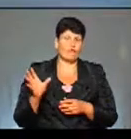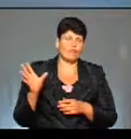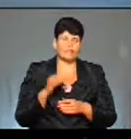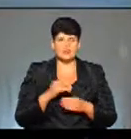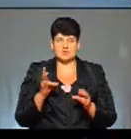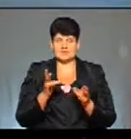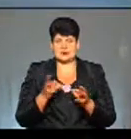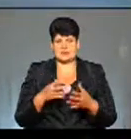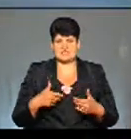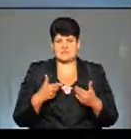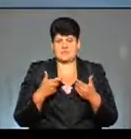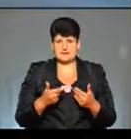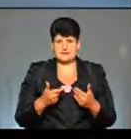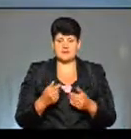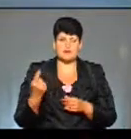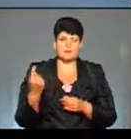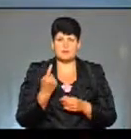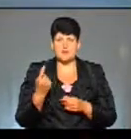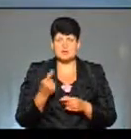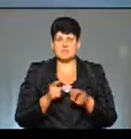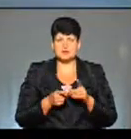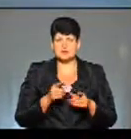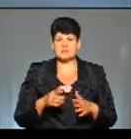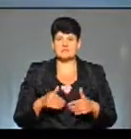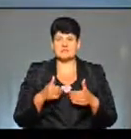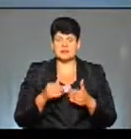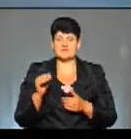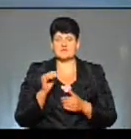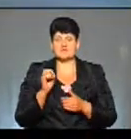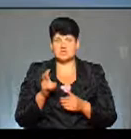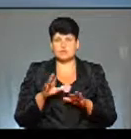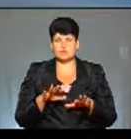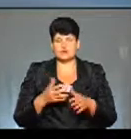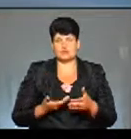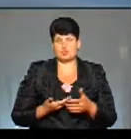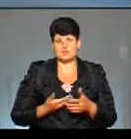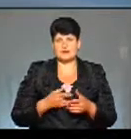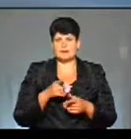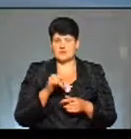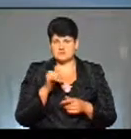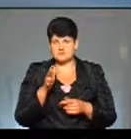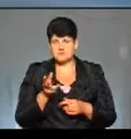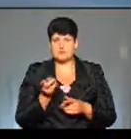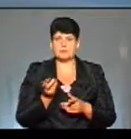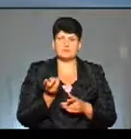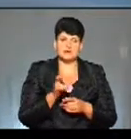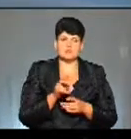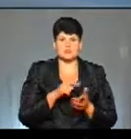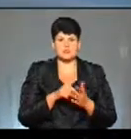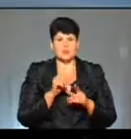звертатися, я би так сказала. Ну, найперше, дійсно, звертатися в ЖЕК по місцю проживання, там не достукалися, йти в міську раду, чи